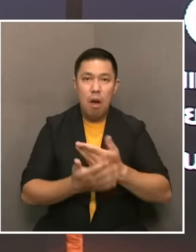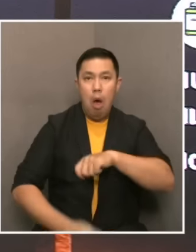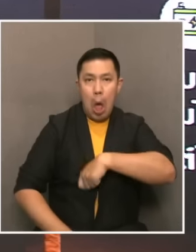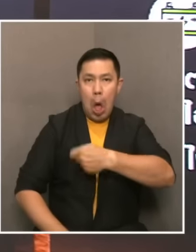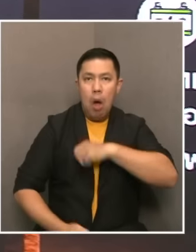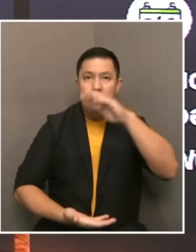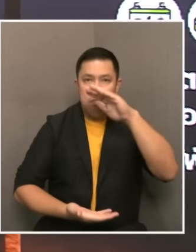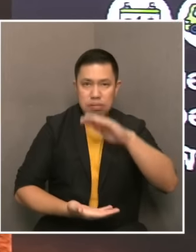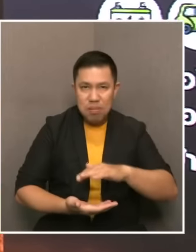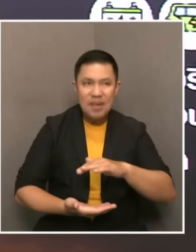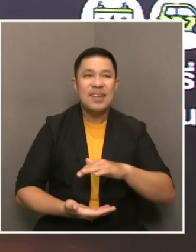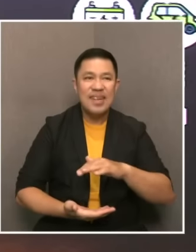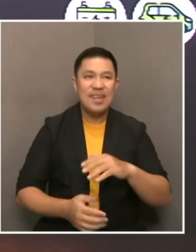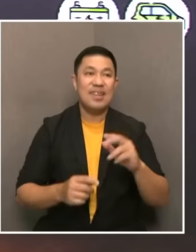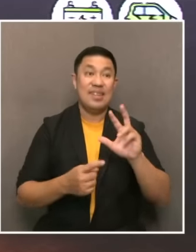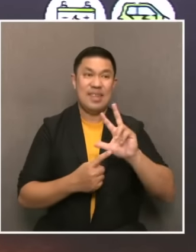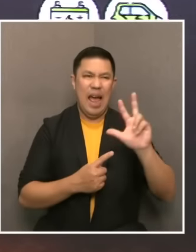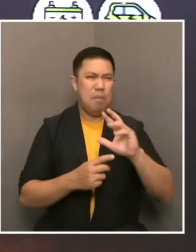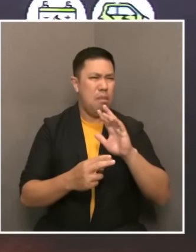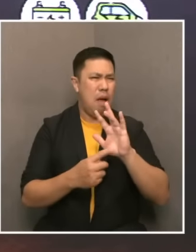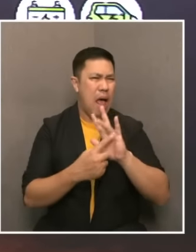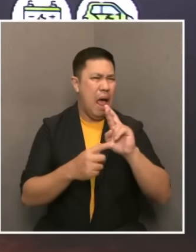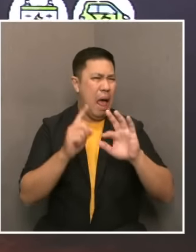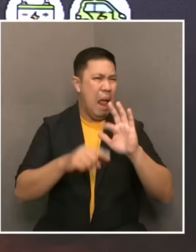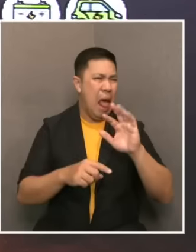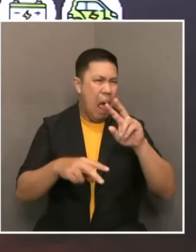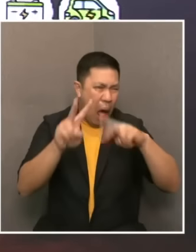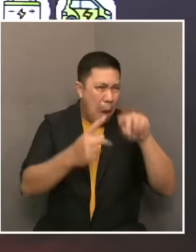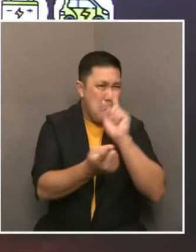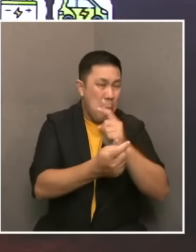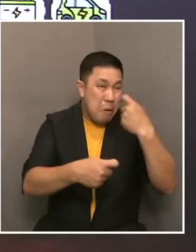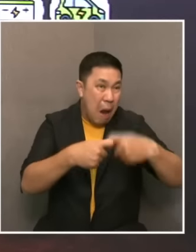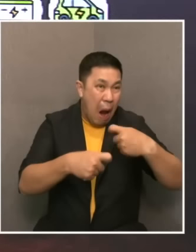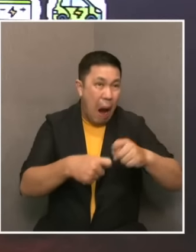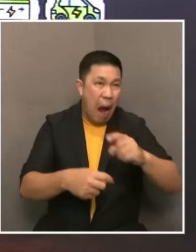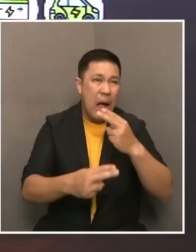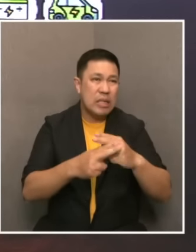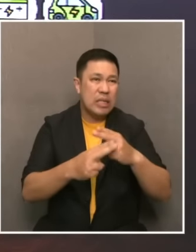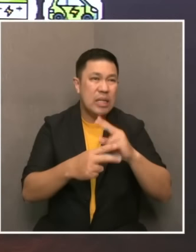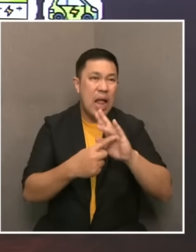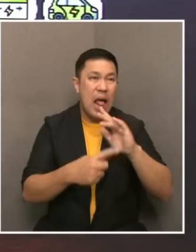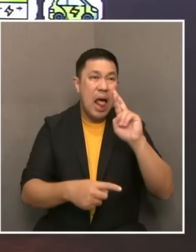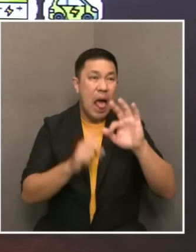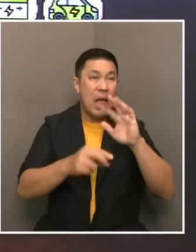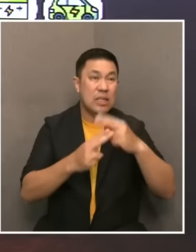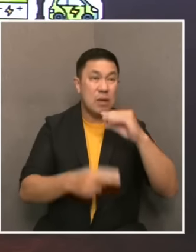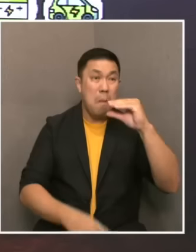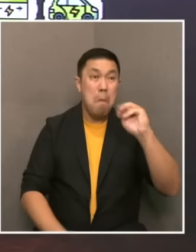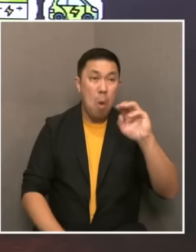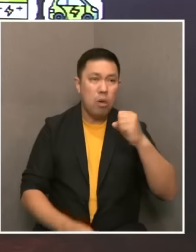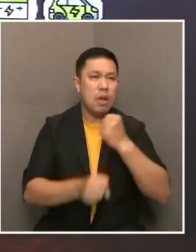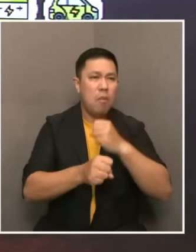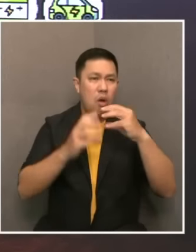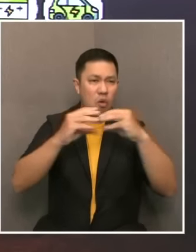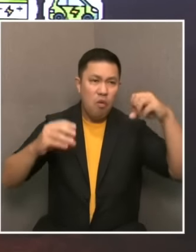แร่หายากนะครับอย่างเช่นแร่ซตเนี่ยนะครับก็ใช้ในอุตสาหกรรมหลอดไฟฟ้ารวมไปถึงอุปกรณ์เทคโนโลยีขั้น